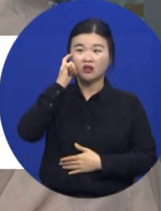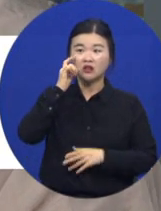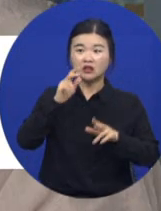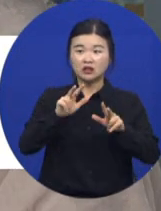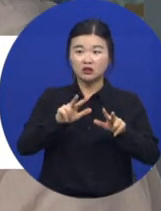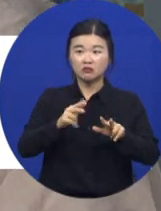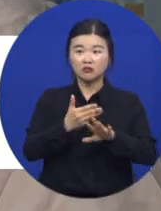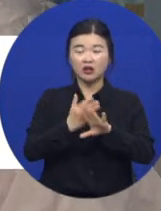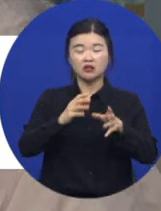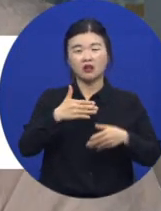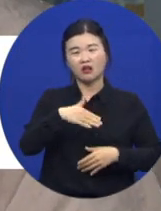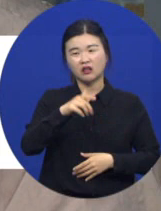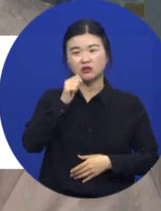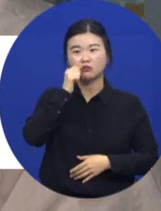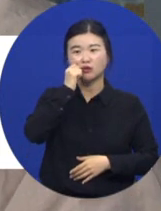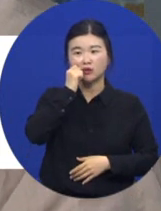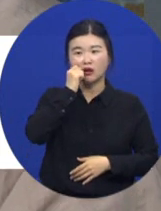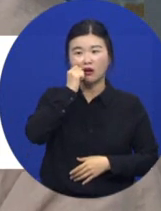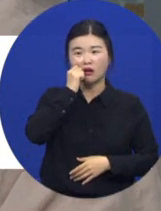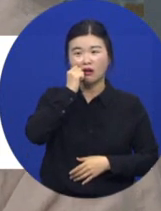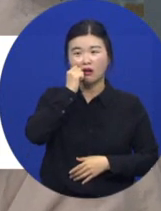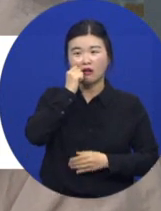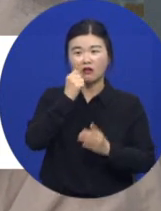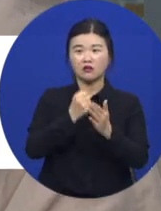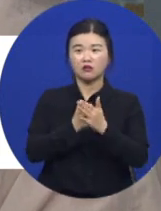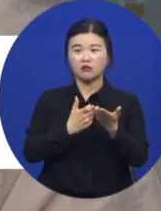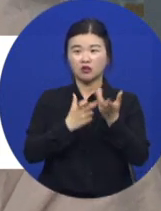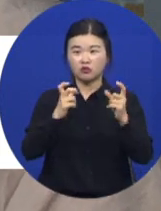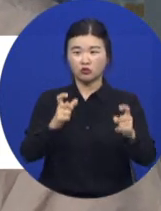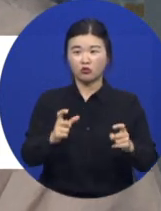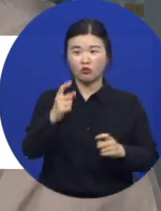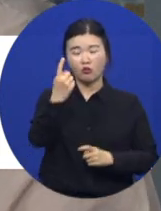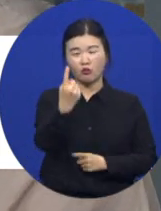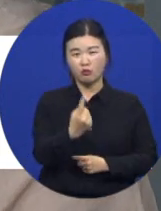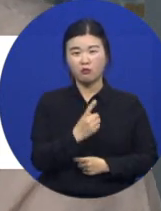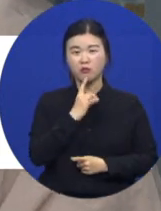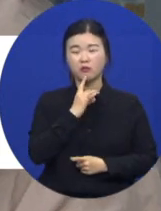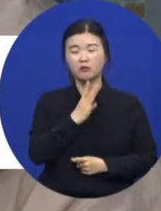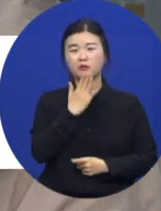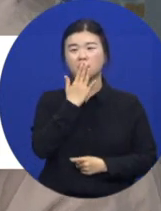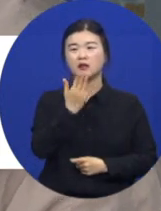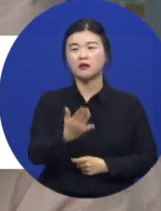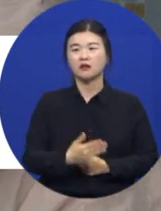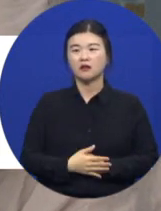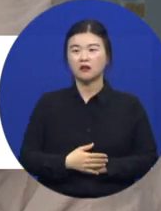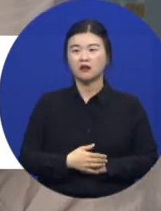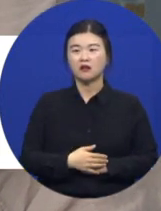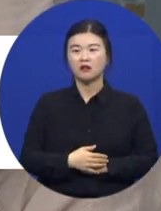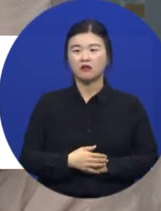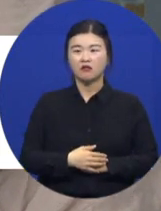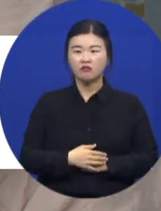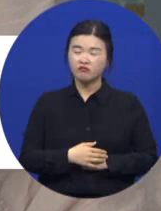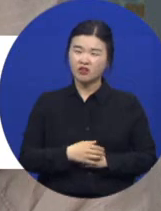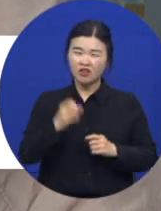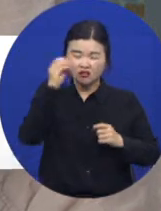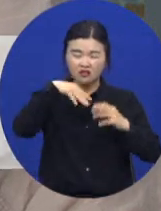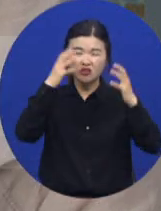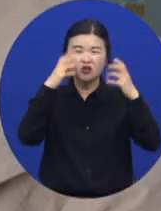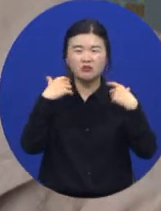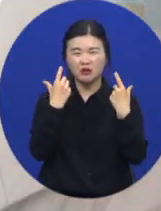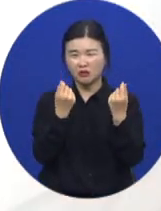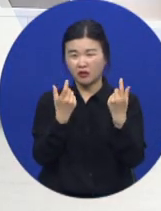근데 다른 나라로 여행을 못 가니까 지금 제주도밖에 못 오니까 그런 것 같아요. 성수기로 된 것 같아요.